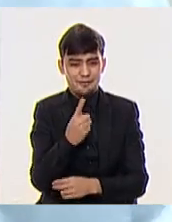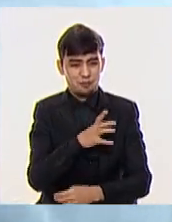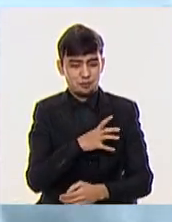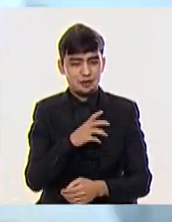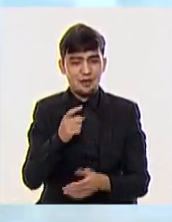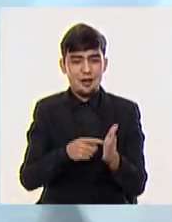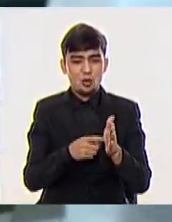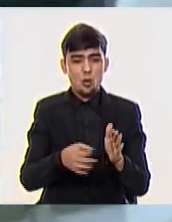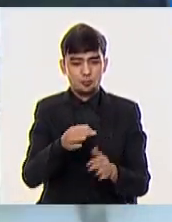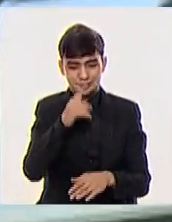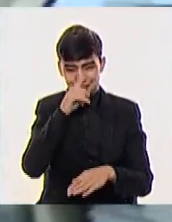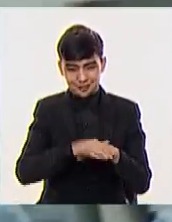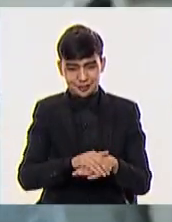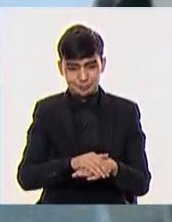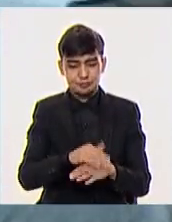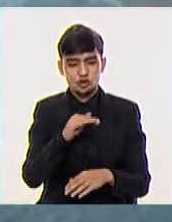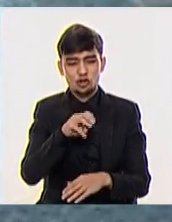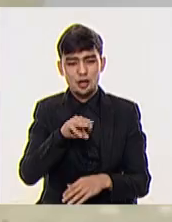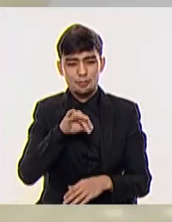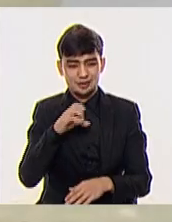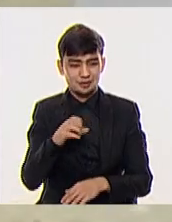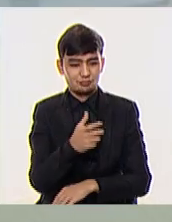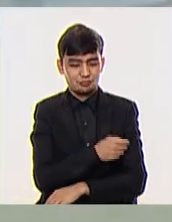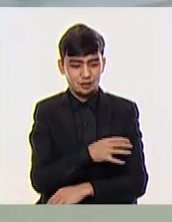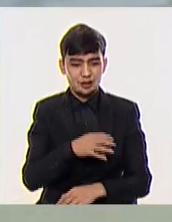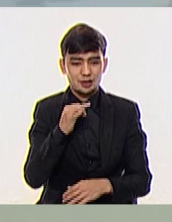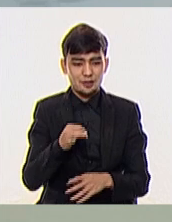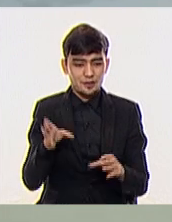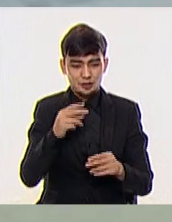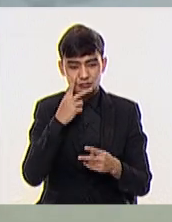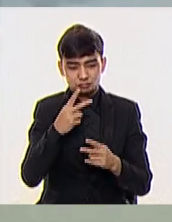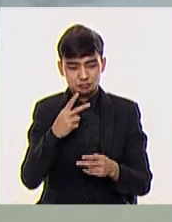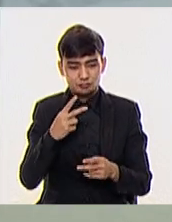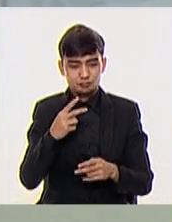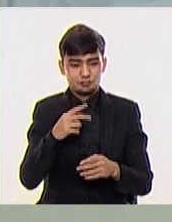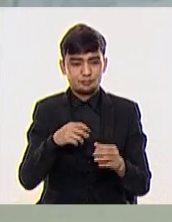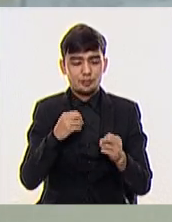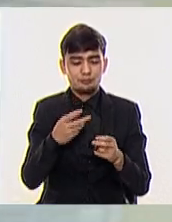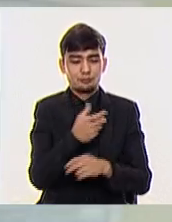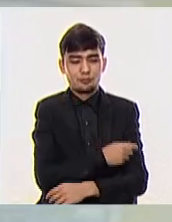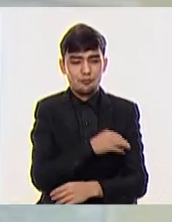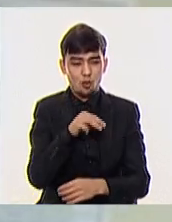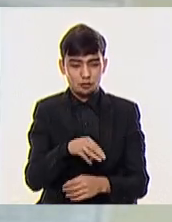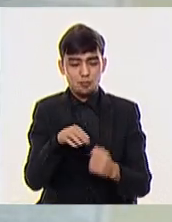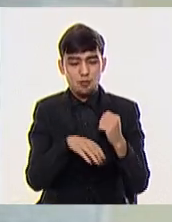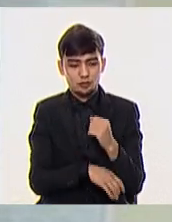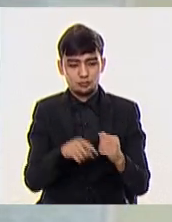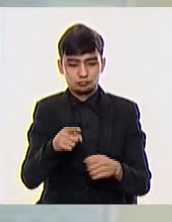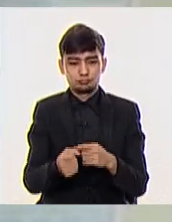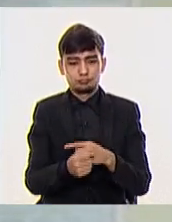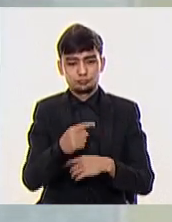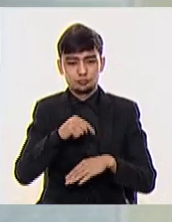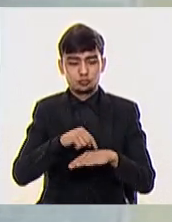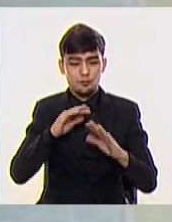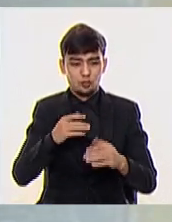болып Қарағанды облысының әкімі Жеңіс Қасымбек салдырды. Мамандардың айтуынша, вакцинадан кейін қандай да бір симптомдар пайда